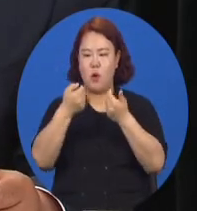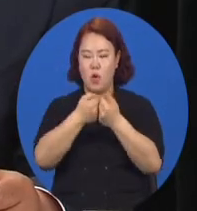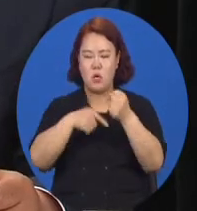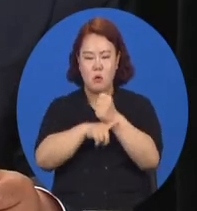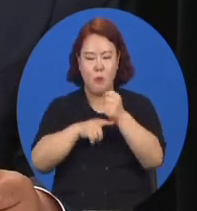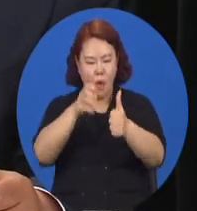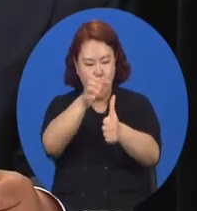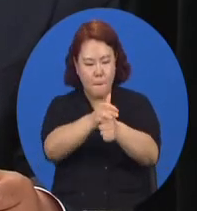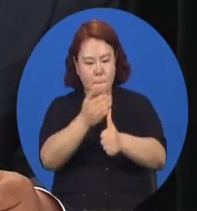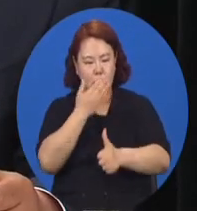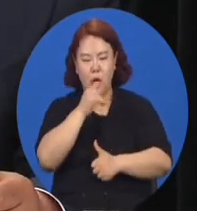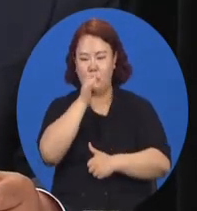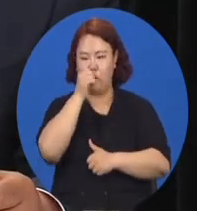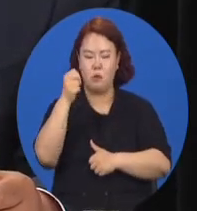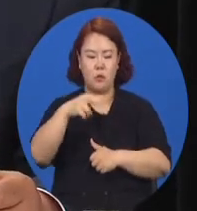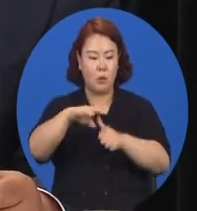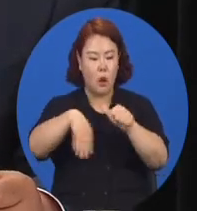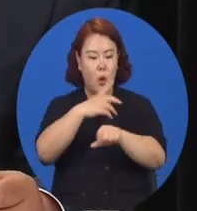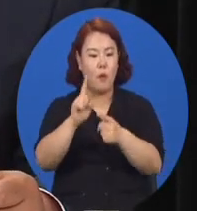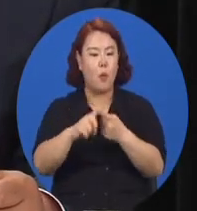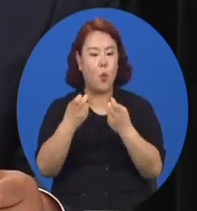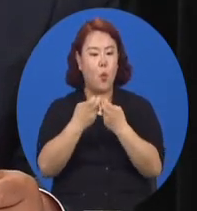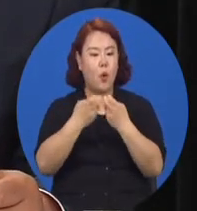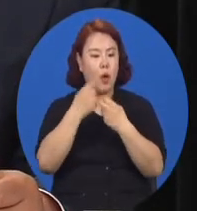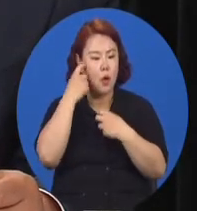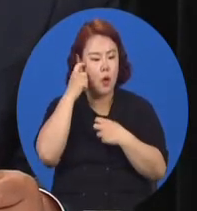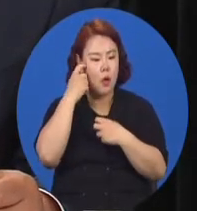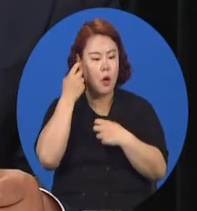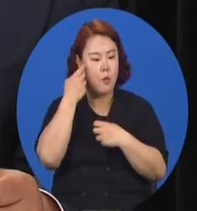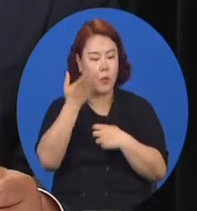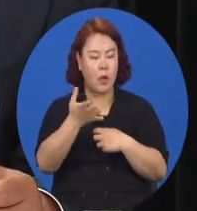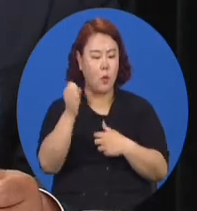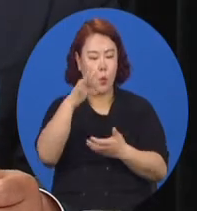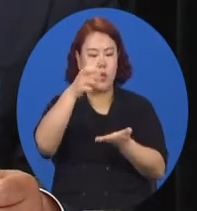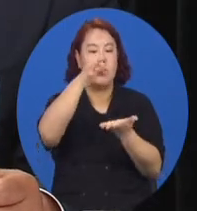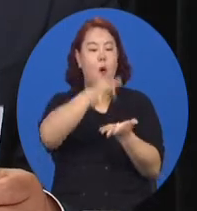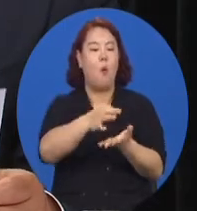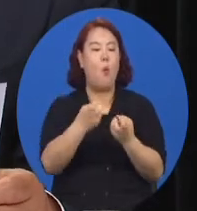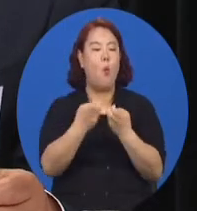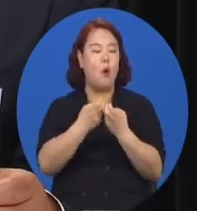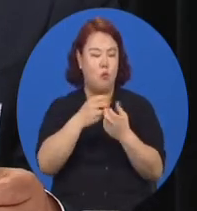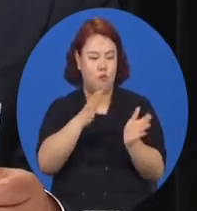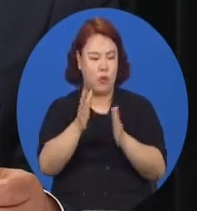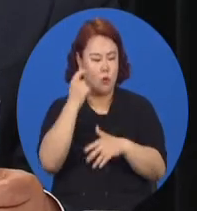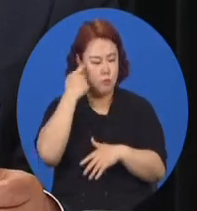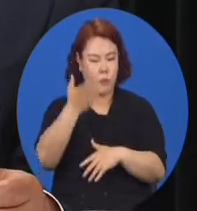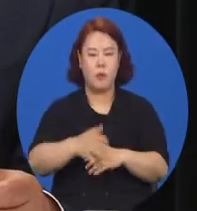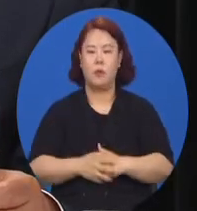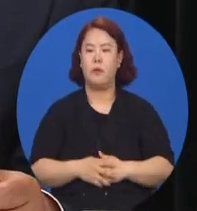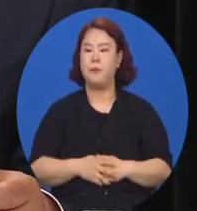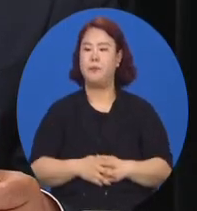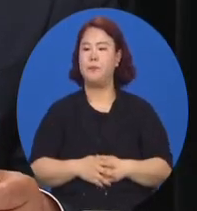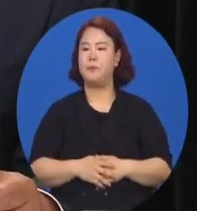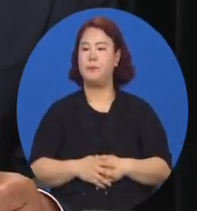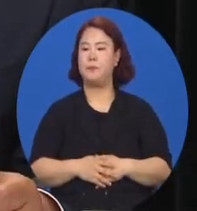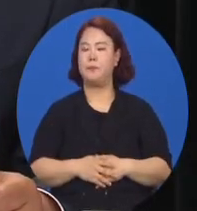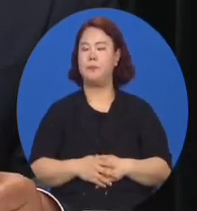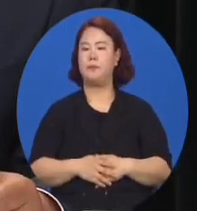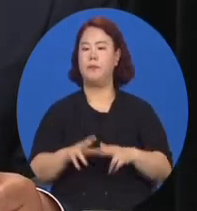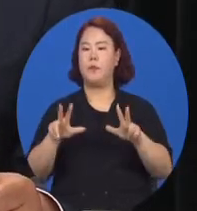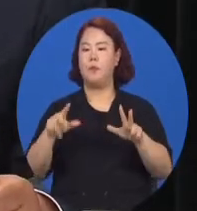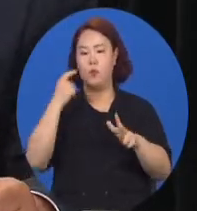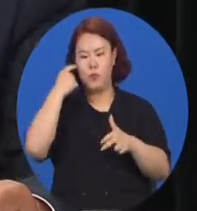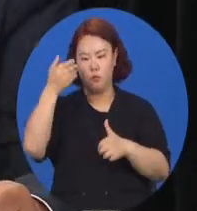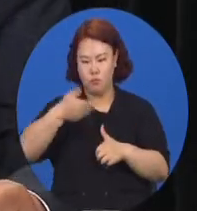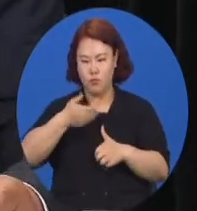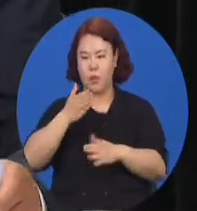있을 것 같은데 어떻게 생각하시며 재원을 어떻게 마련하실지 한번 말씀해 주시기 바랍니다. 네, 질문